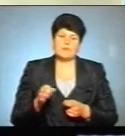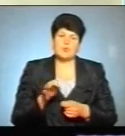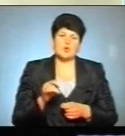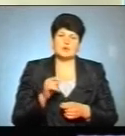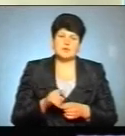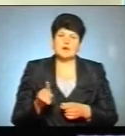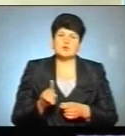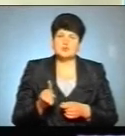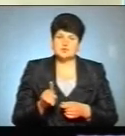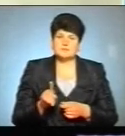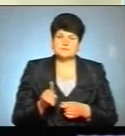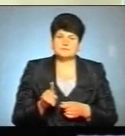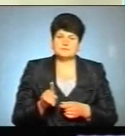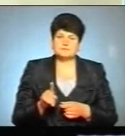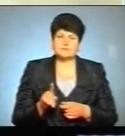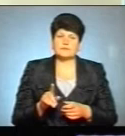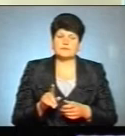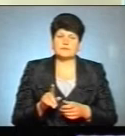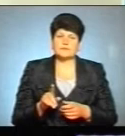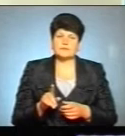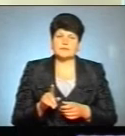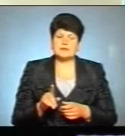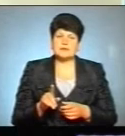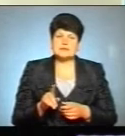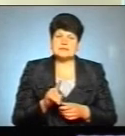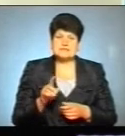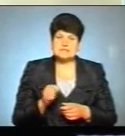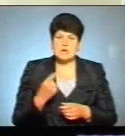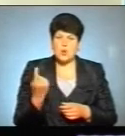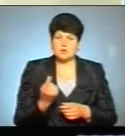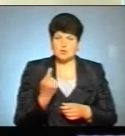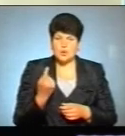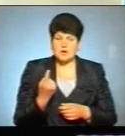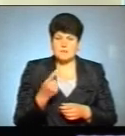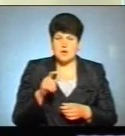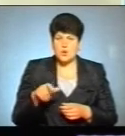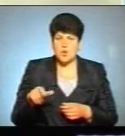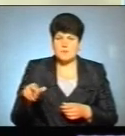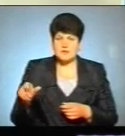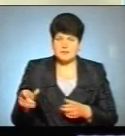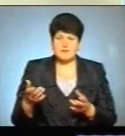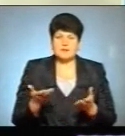щоб, власне, за одинокими громадянами, які